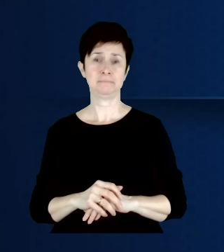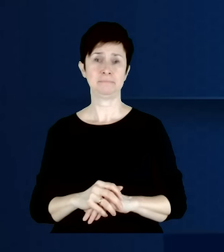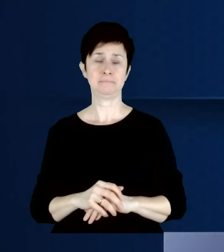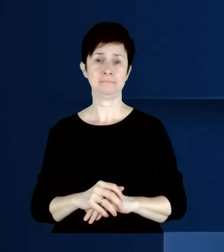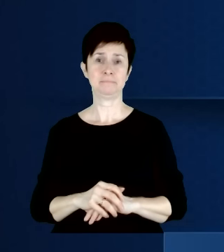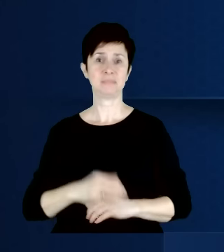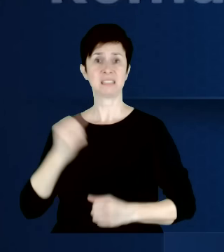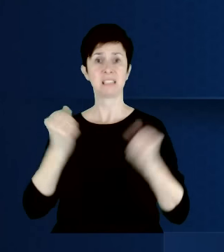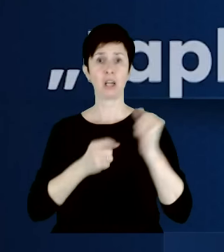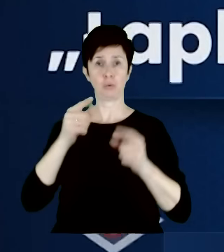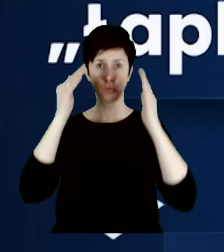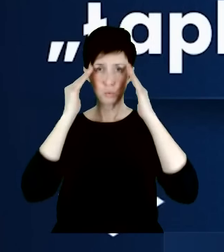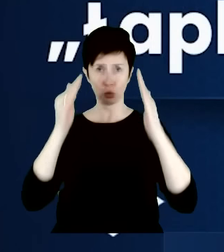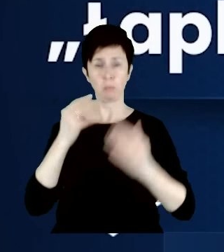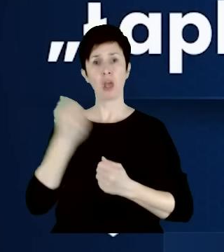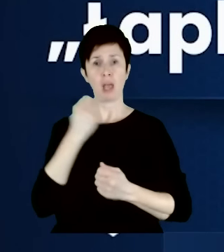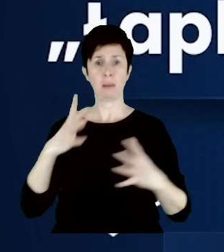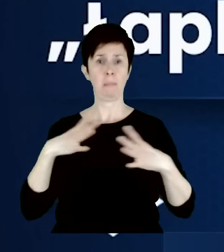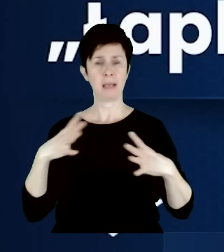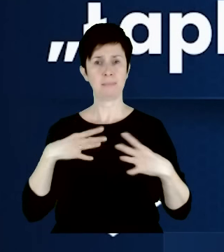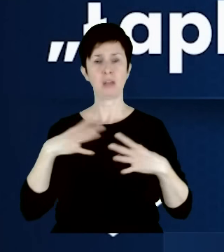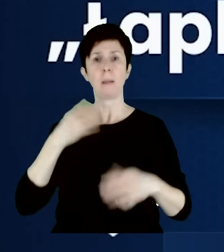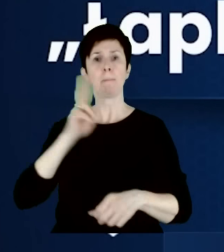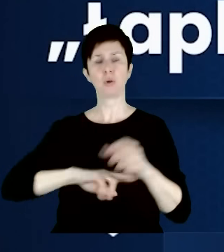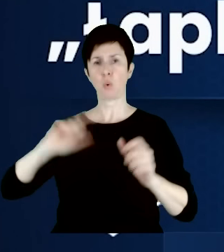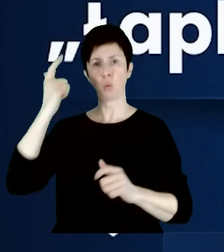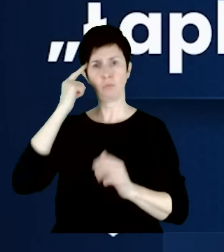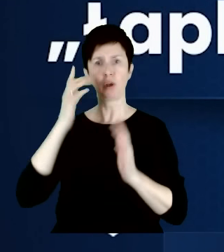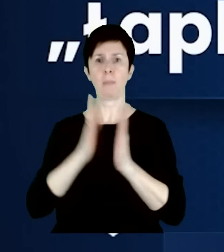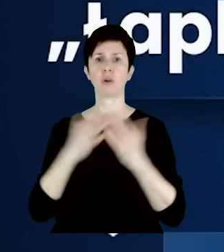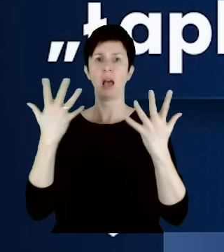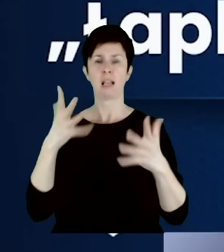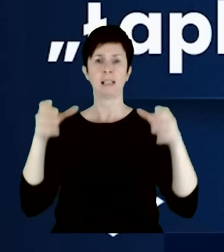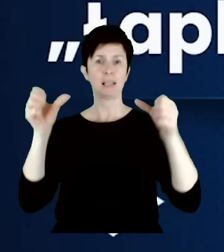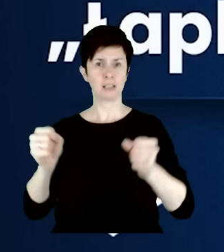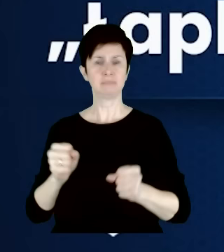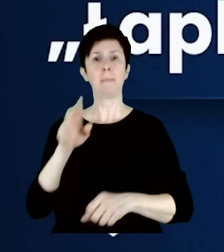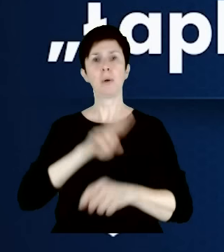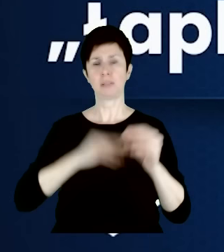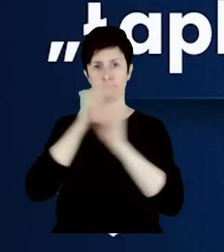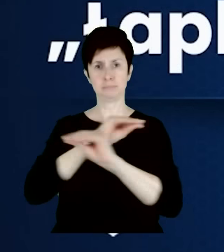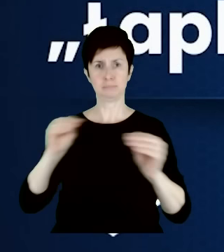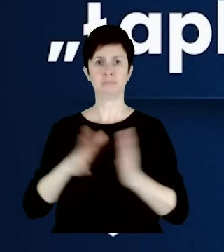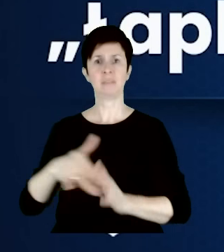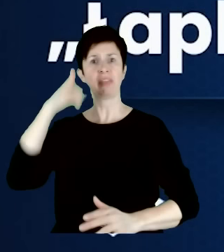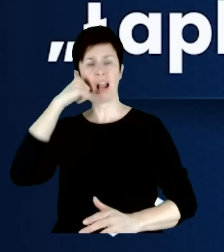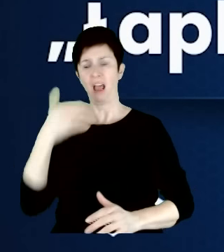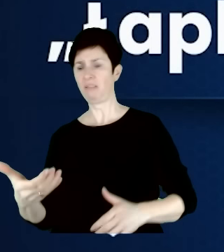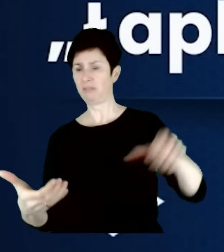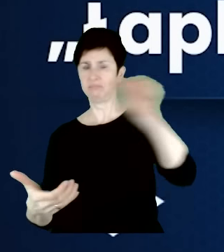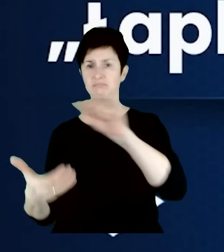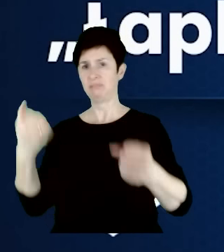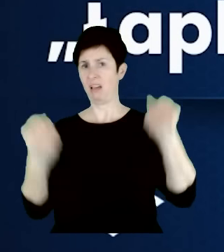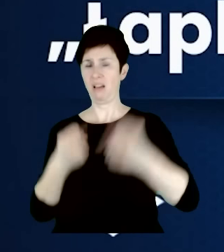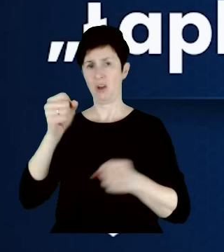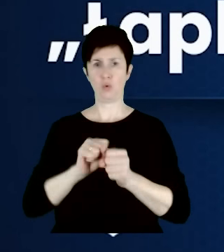Kierowco, skup się i jedź bezpiecznie. Komenda Główna Policji prowadzi akcję Łapki na kierownicę. Funkcjonariusze przypominają, że jazda z telefonem w dłoni znacząco zwiększa ryzyko